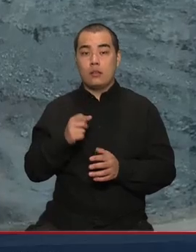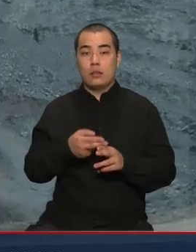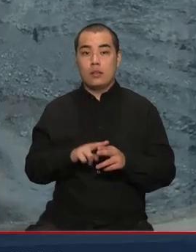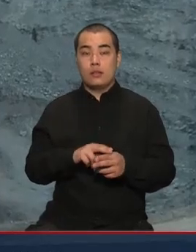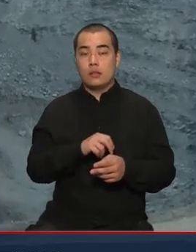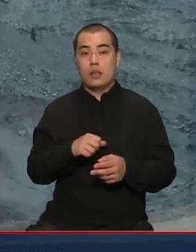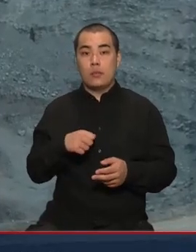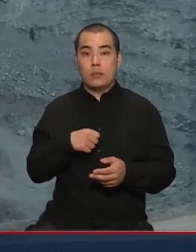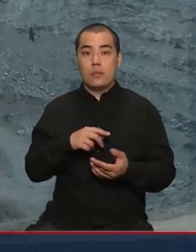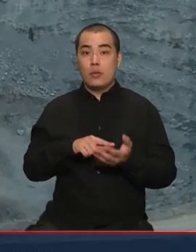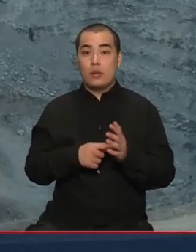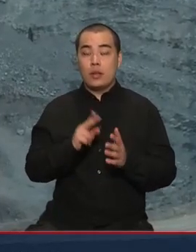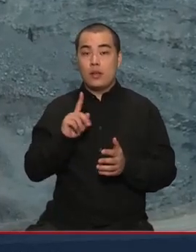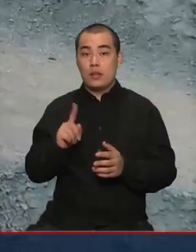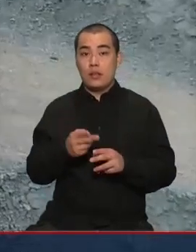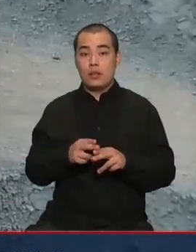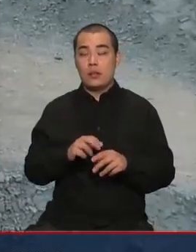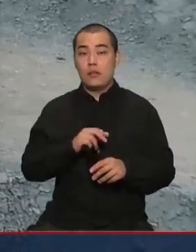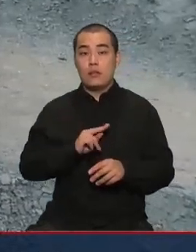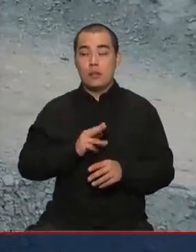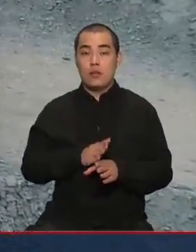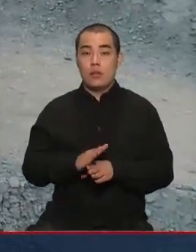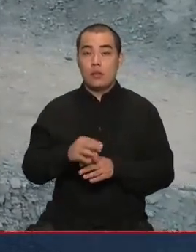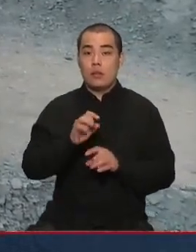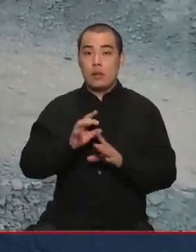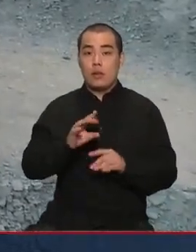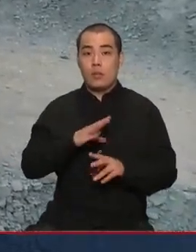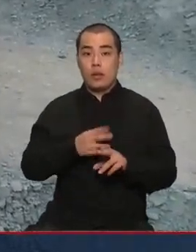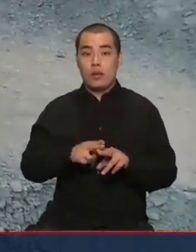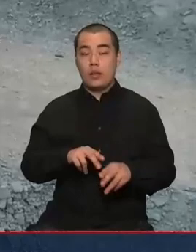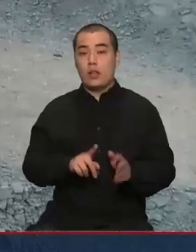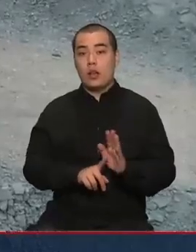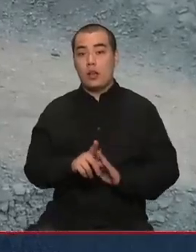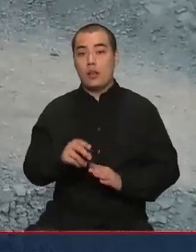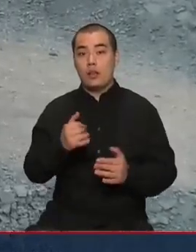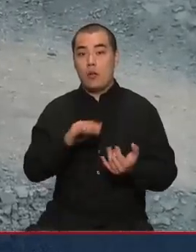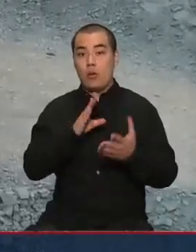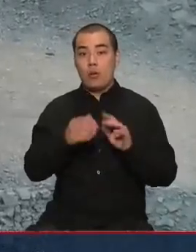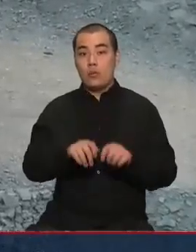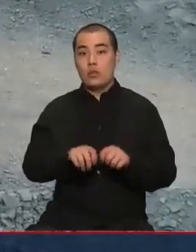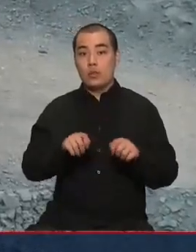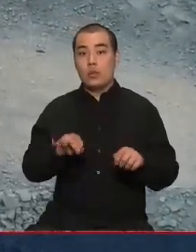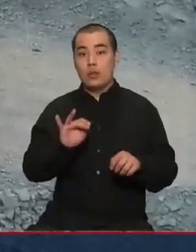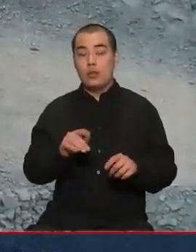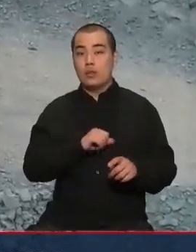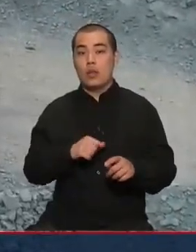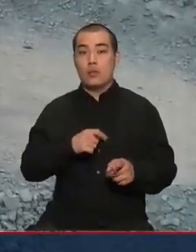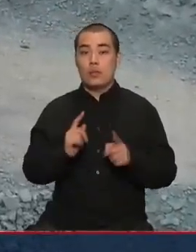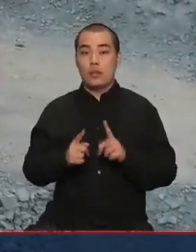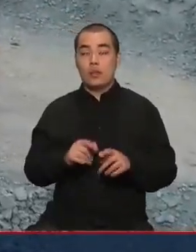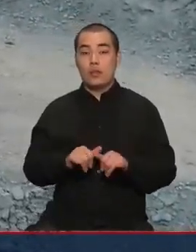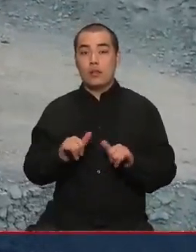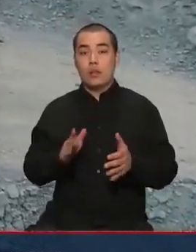цифрлық платформасының іске қосылғаны жайында баяндалды. Бұл бастама процестің ашықтығы мен қолжетімділігін едәуір